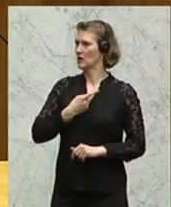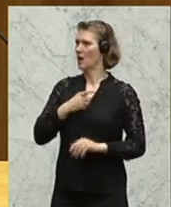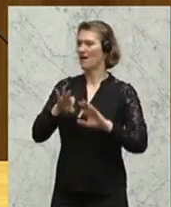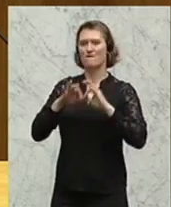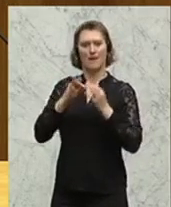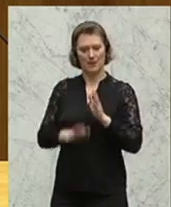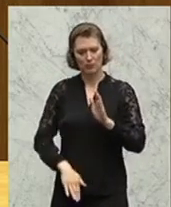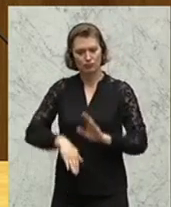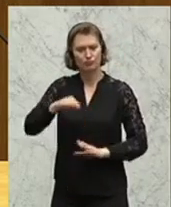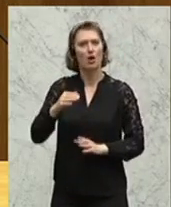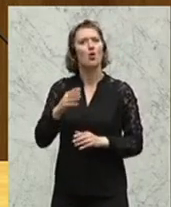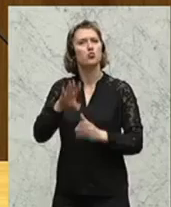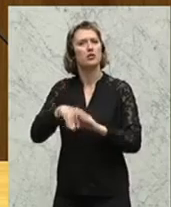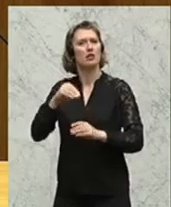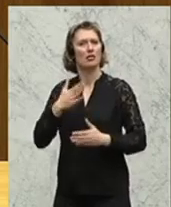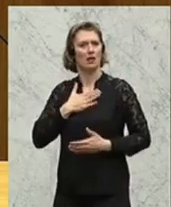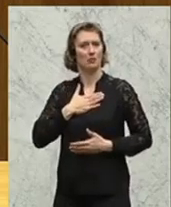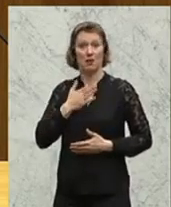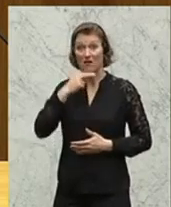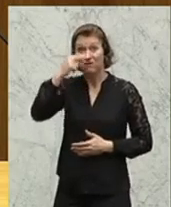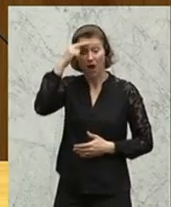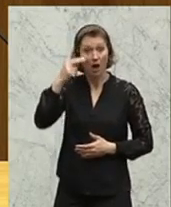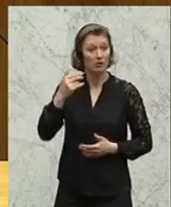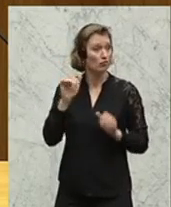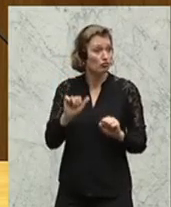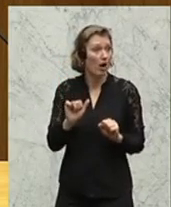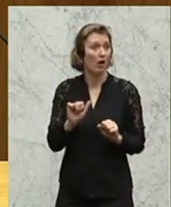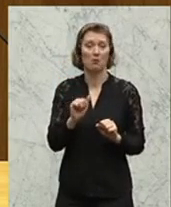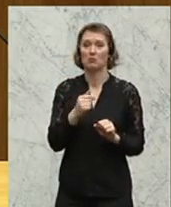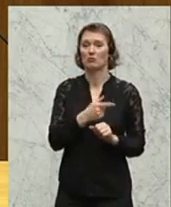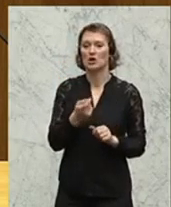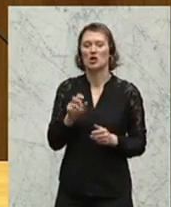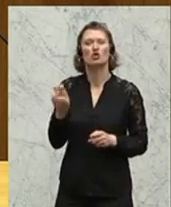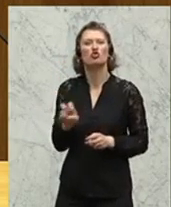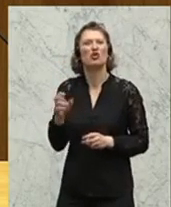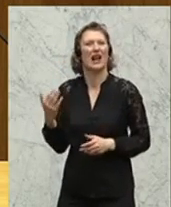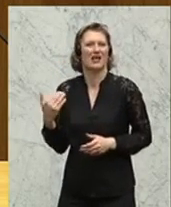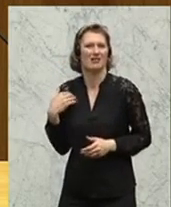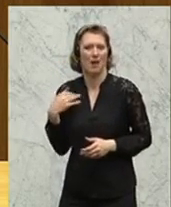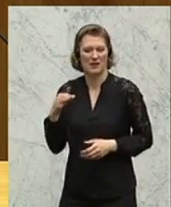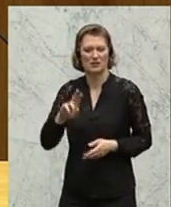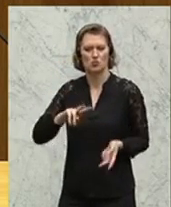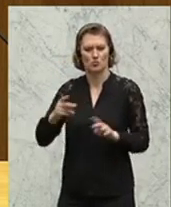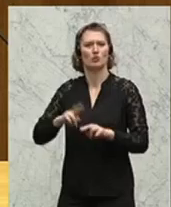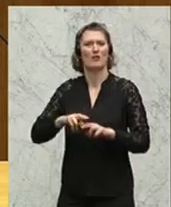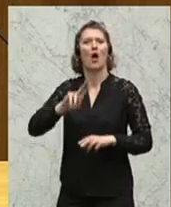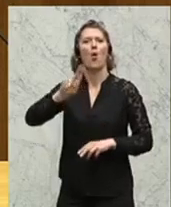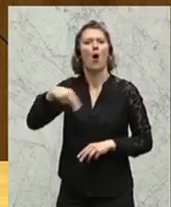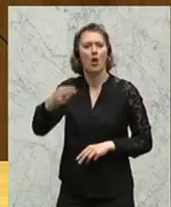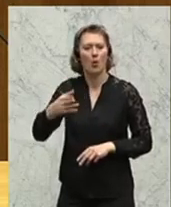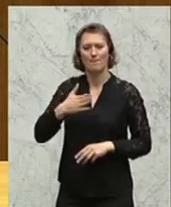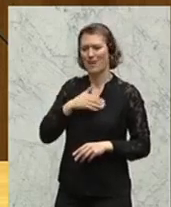einer Unternehmerfamilie und bei mir zu Hause, mein Vater, war immer einer, der den Schilling damals halt und dann den Euro in das